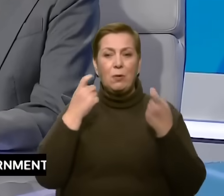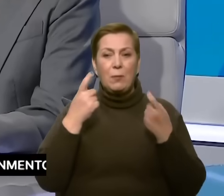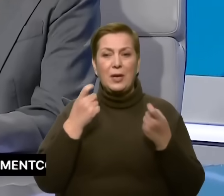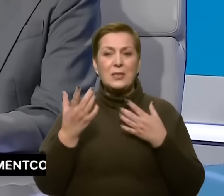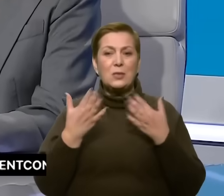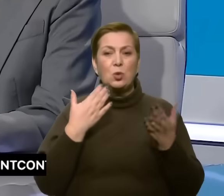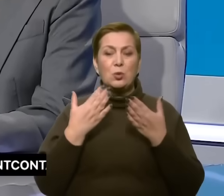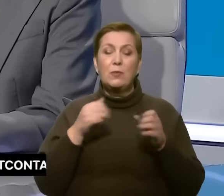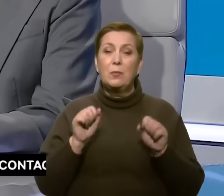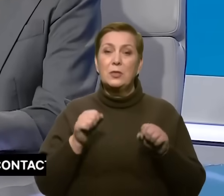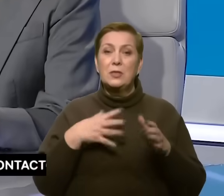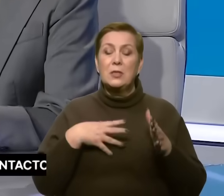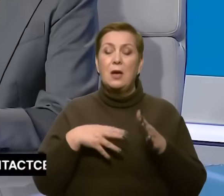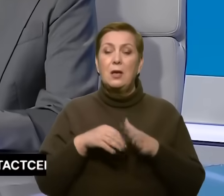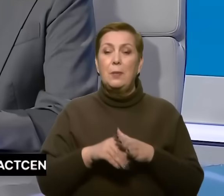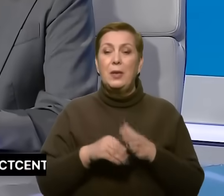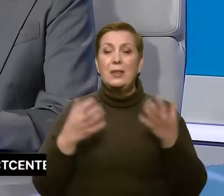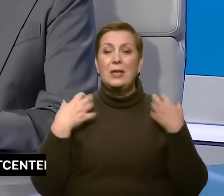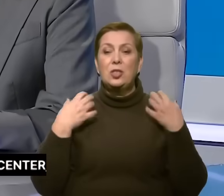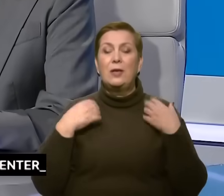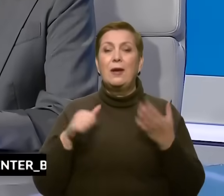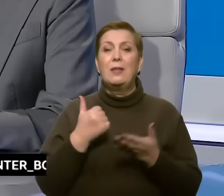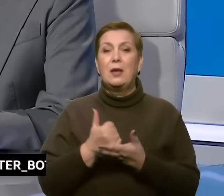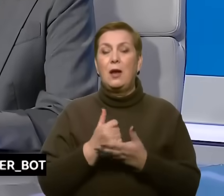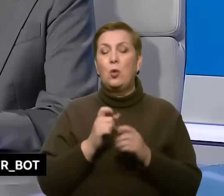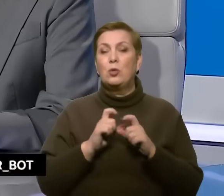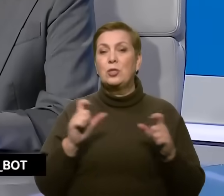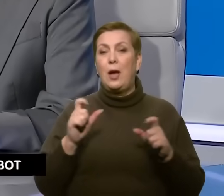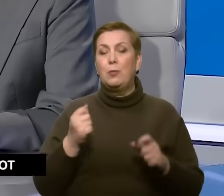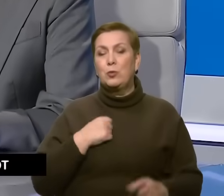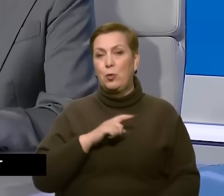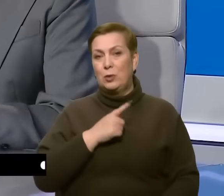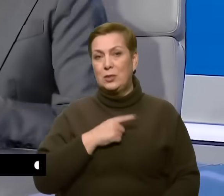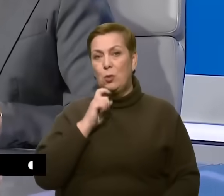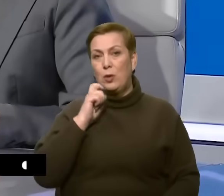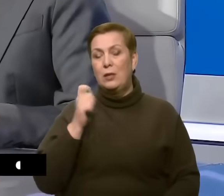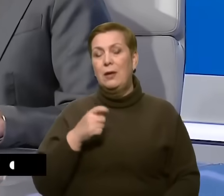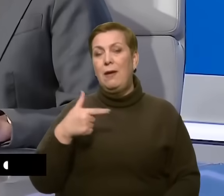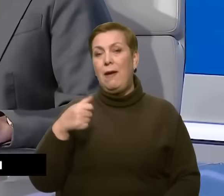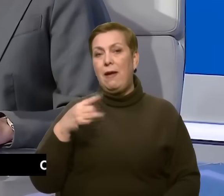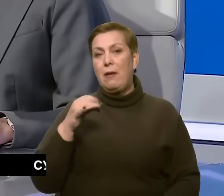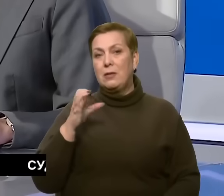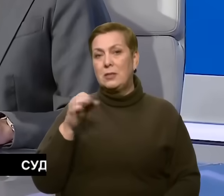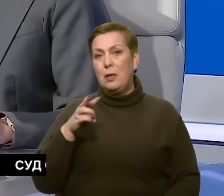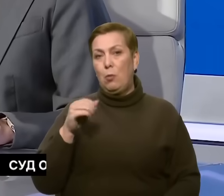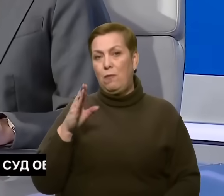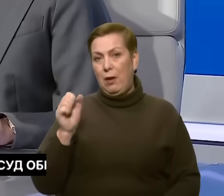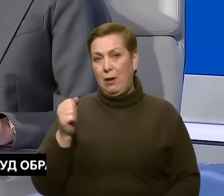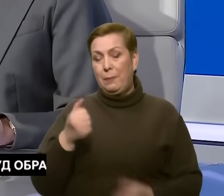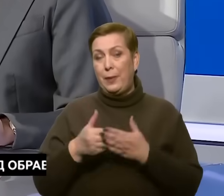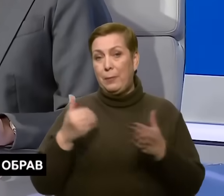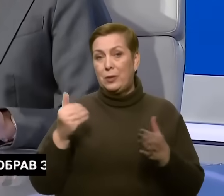стосовно можливої загибелі начальника Генерального штабу Збройних сил Росії Валерія Герасимова? Тому що